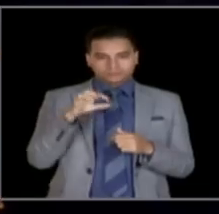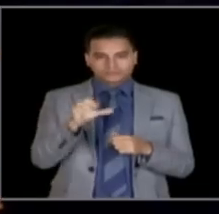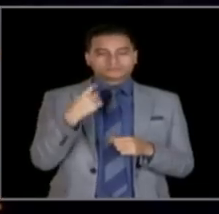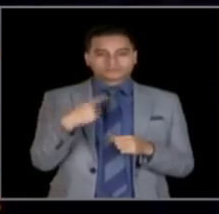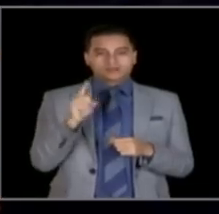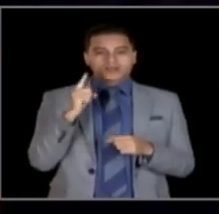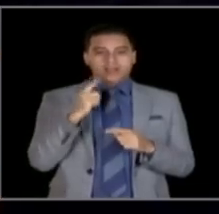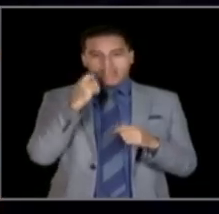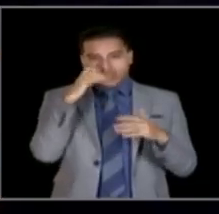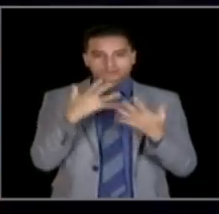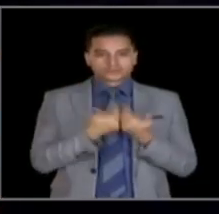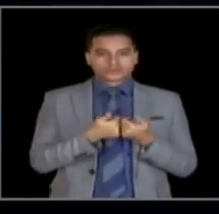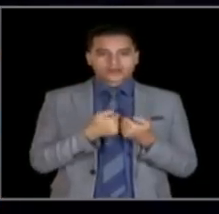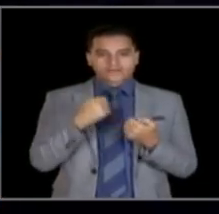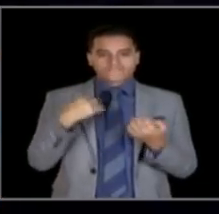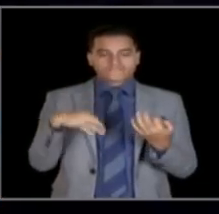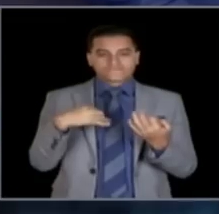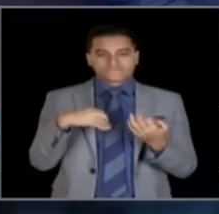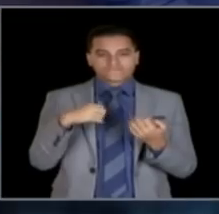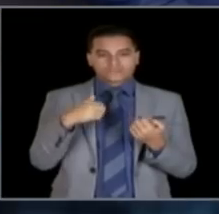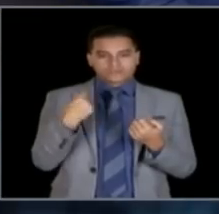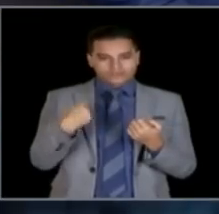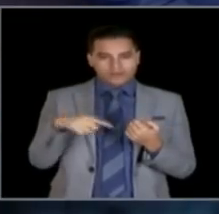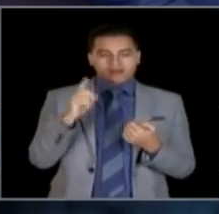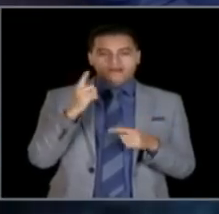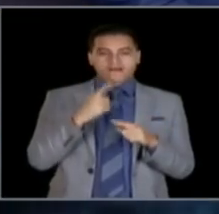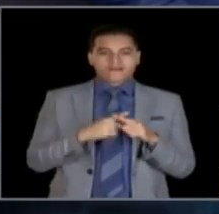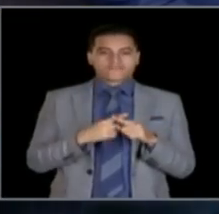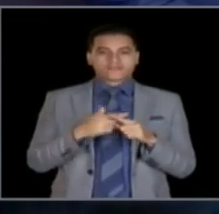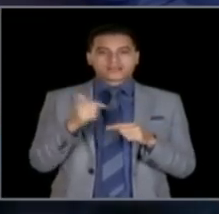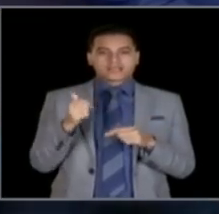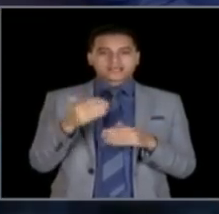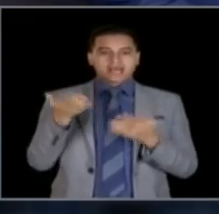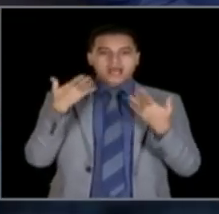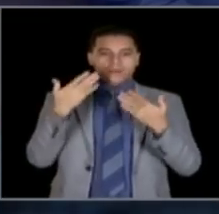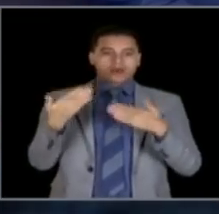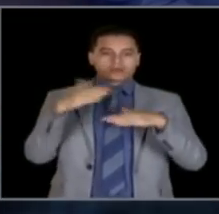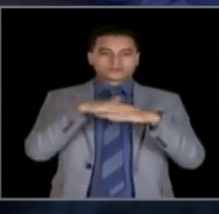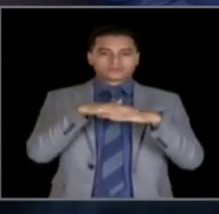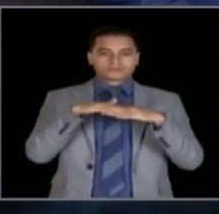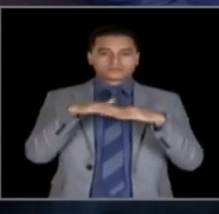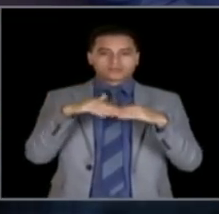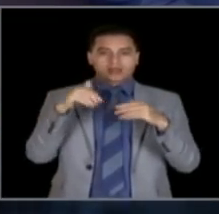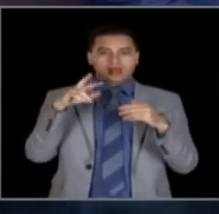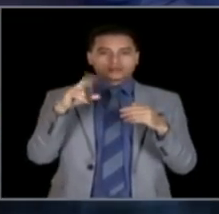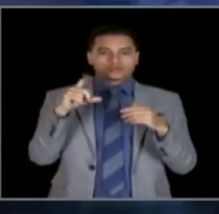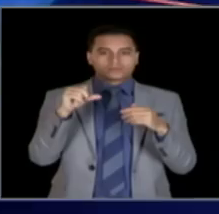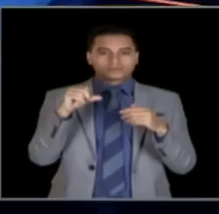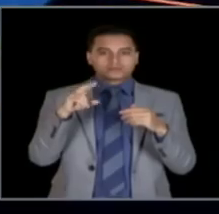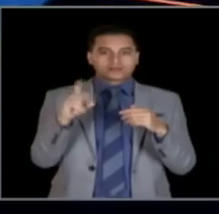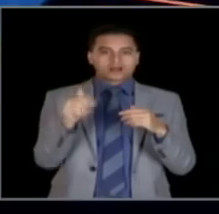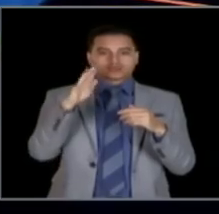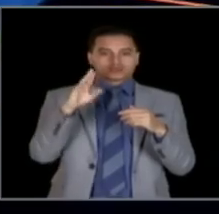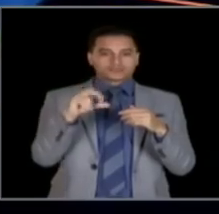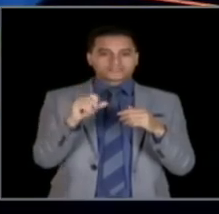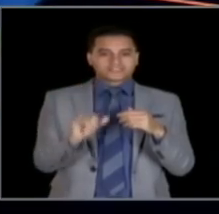96. صح. عيش بشوقك يا أغنية الفنان مصري معاصر تامر حسني. صح. ما هي طبقة الغلاف الجوي التالية لطبقة التروبوسفير؟ ستراتوسفير.